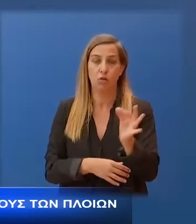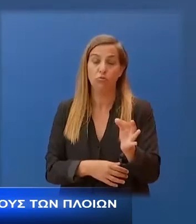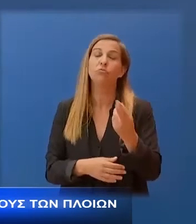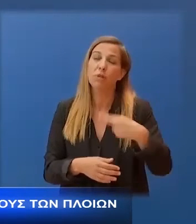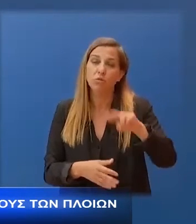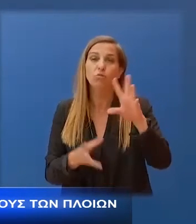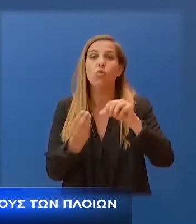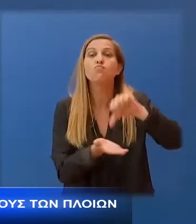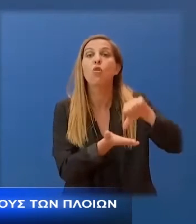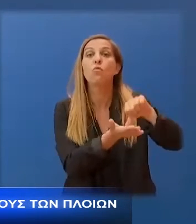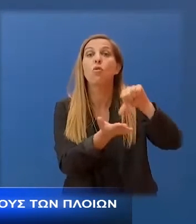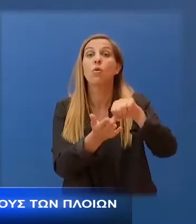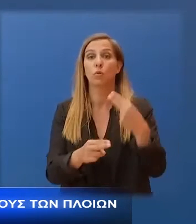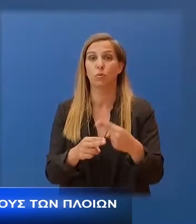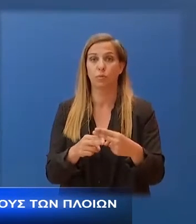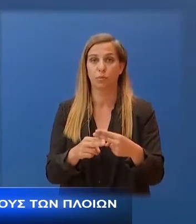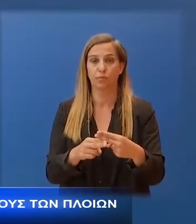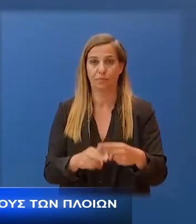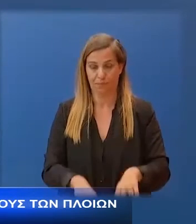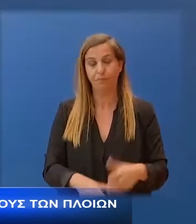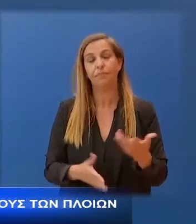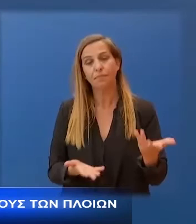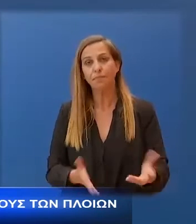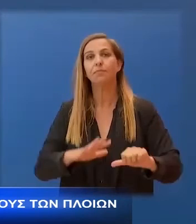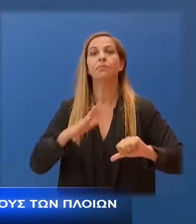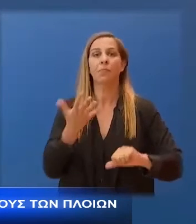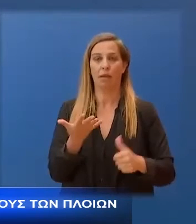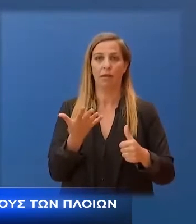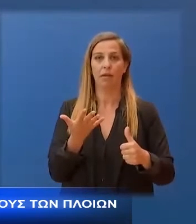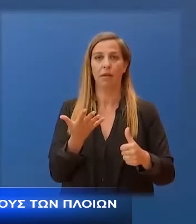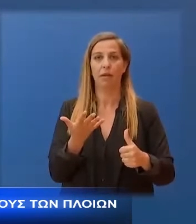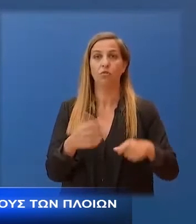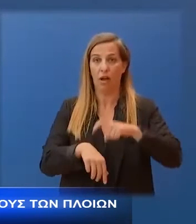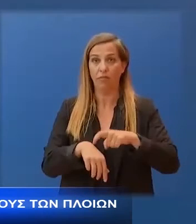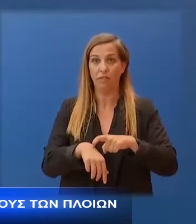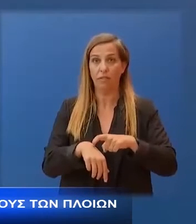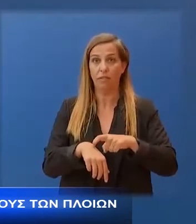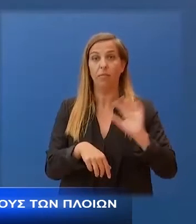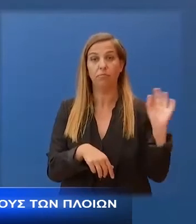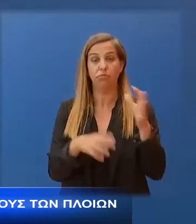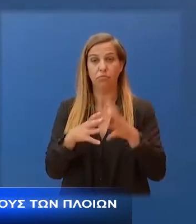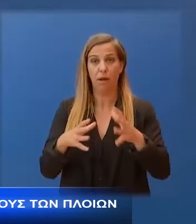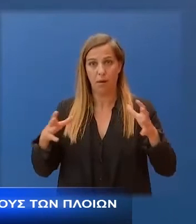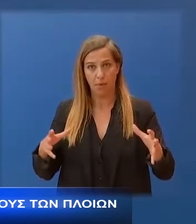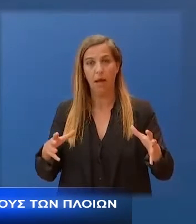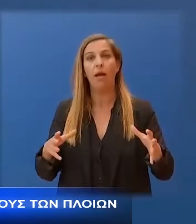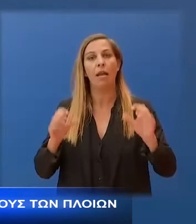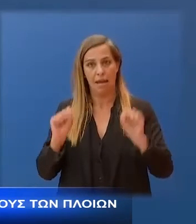Πέμπτον, η αύξηση των κρουσμάτων δεν έχει οδηγήσει μέχρι στιγμής σε σημαντική πίεση στο σύστημα